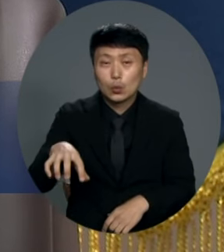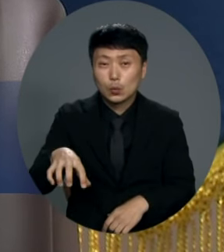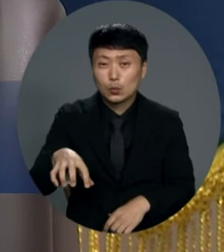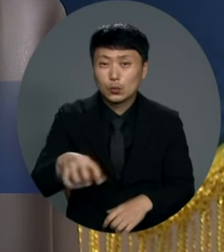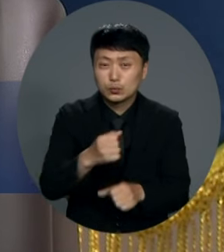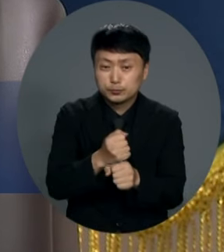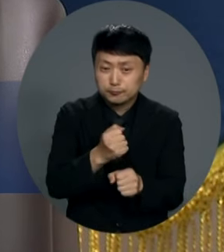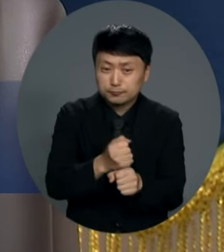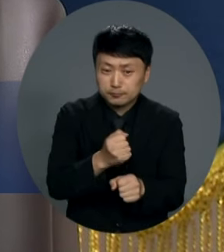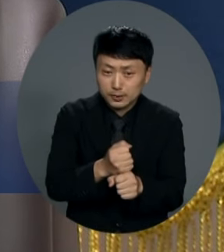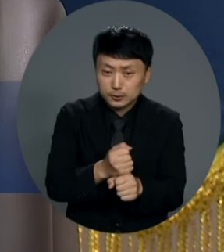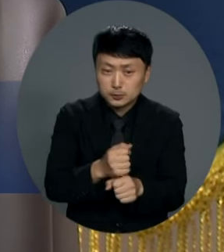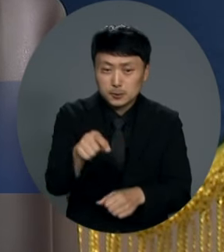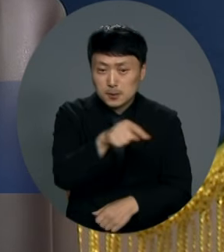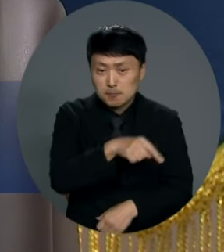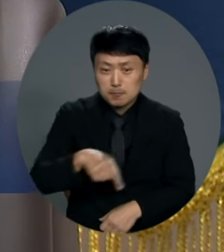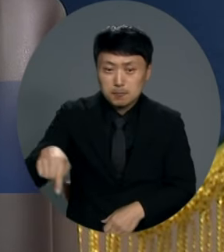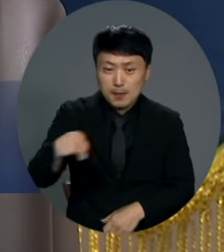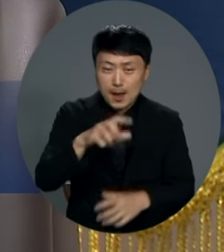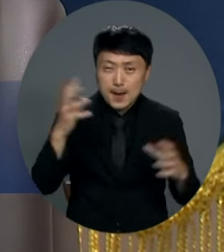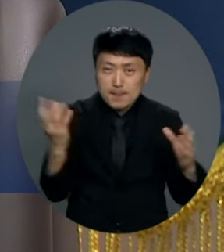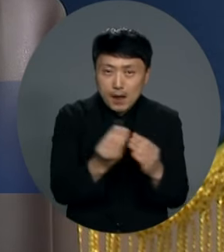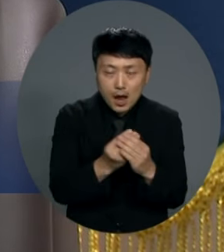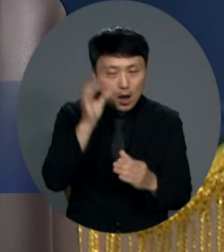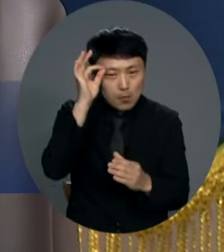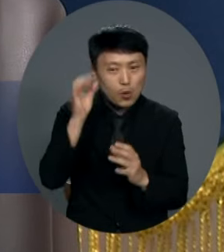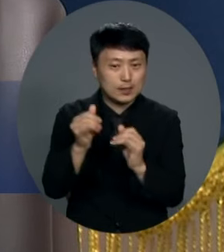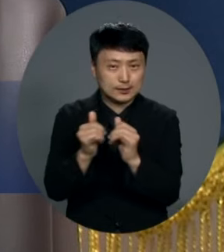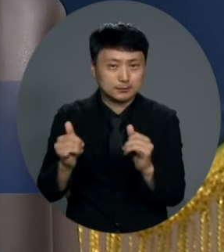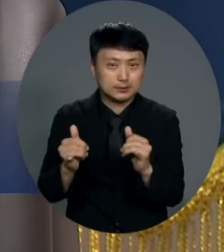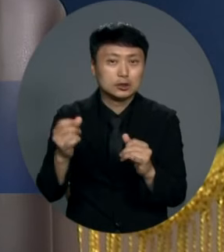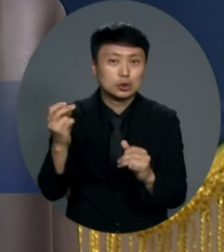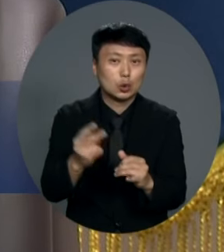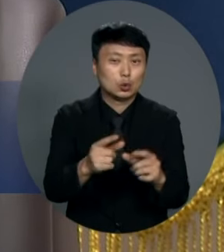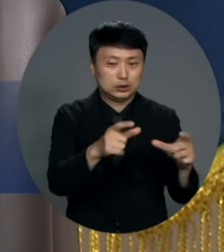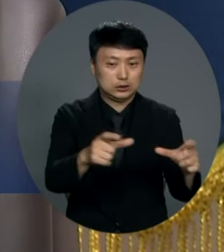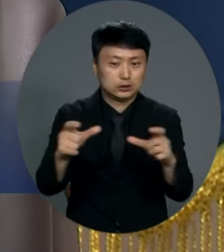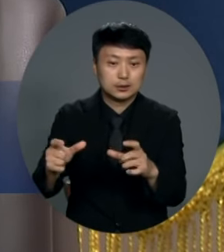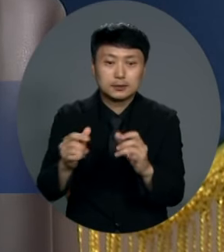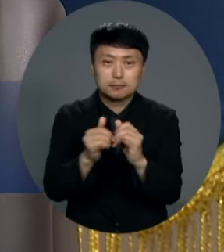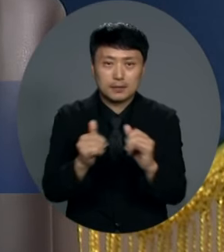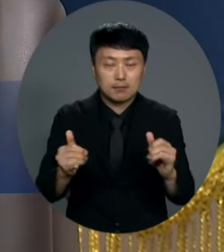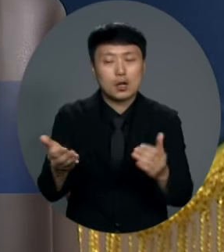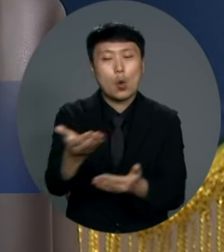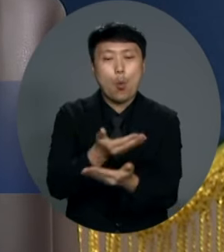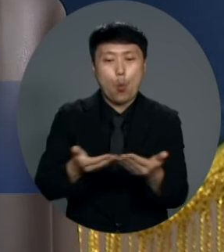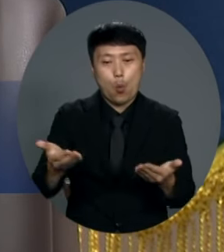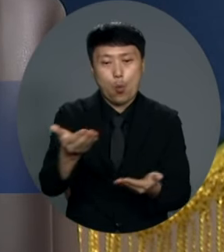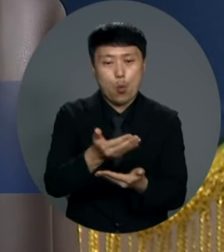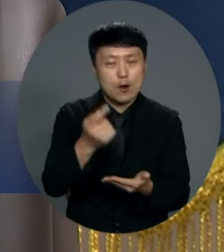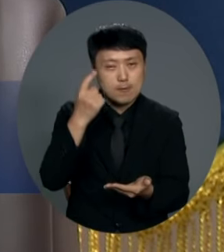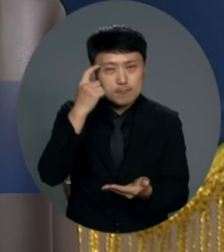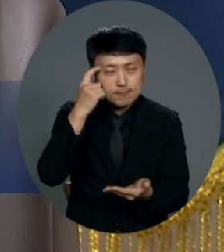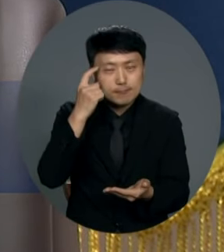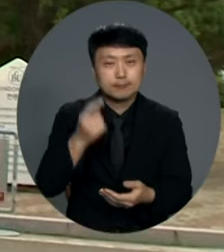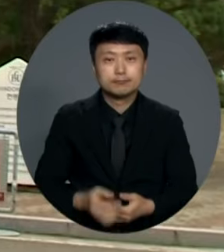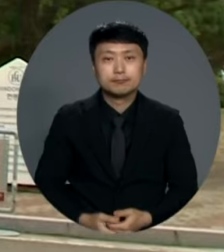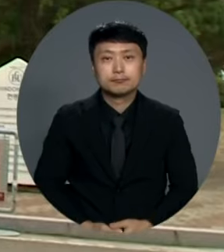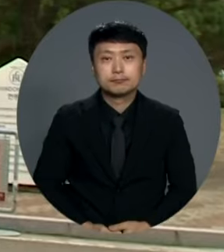건설하고 이 모든 시설을 다 갖춰서 포항 시민과 지역 주민들과 공유하겠다는